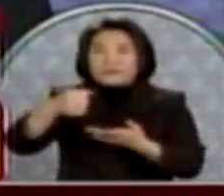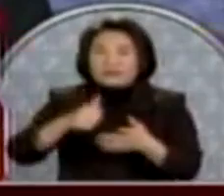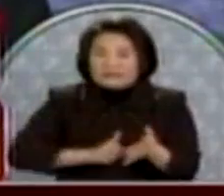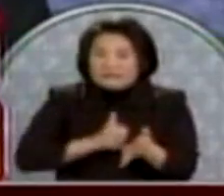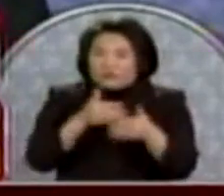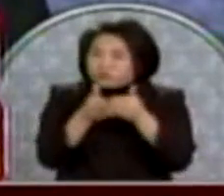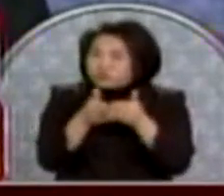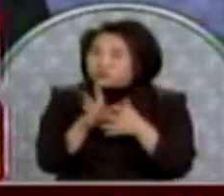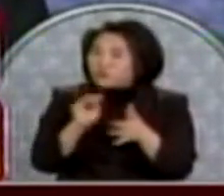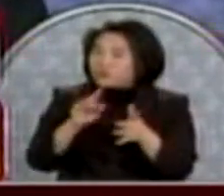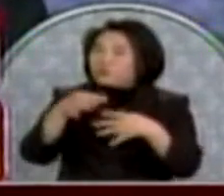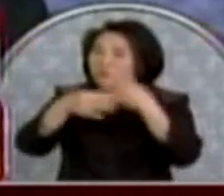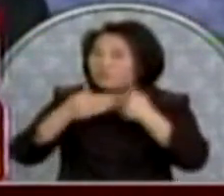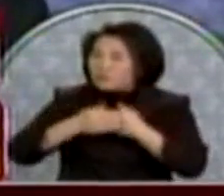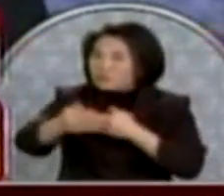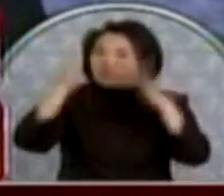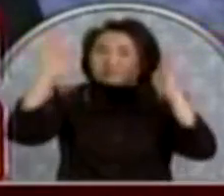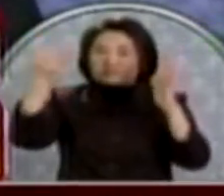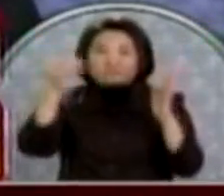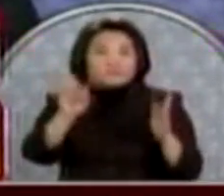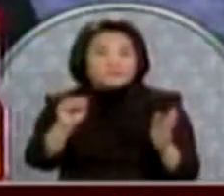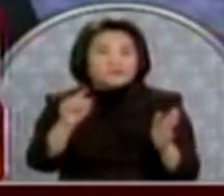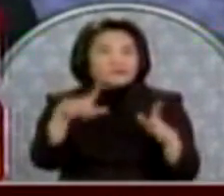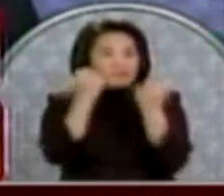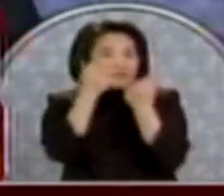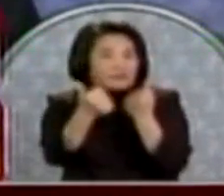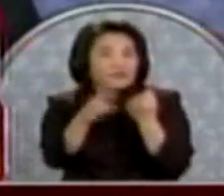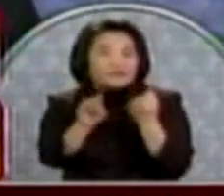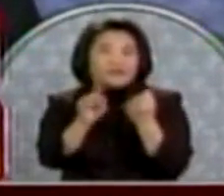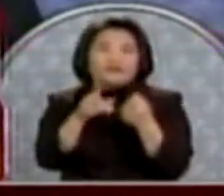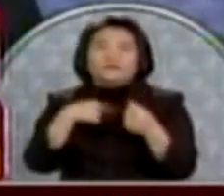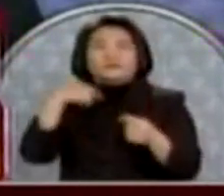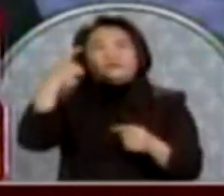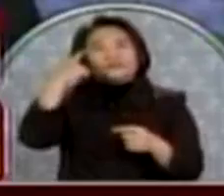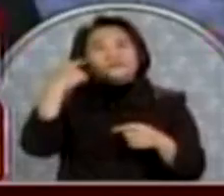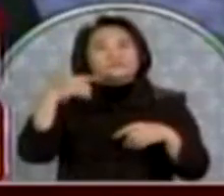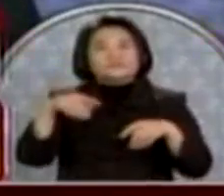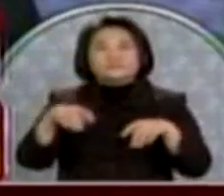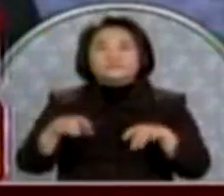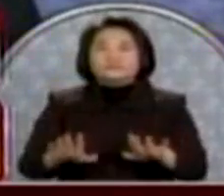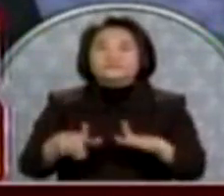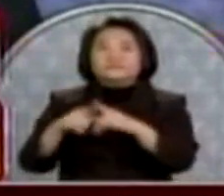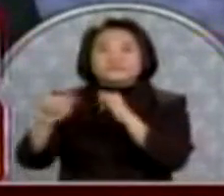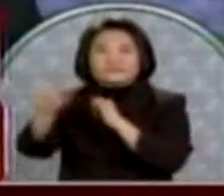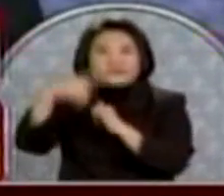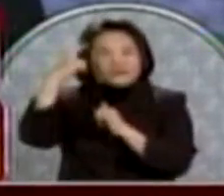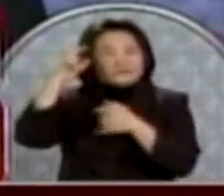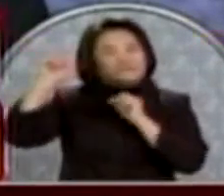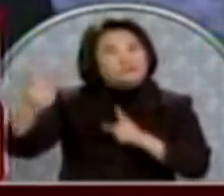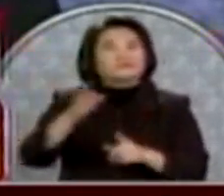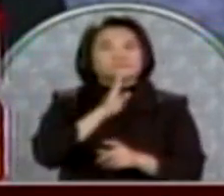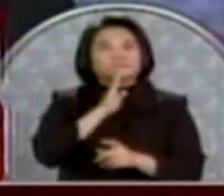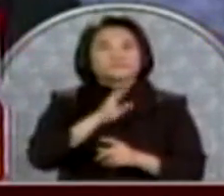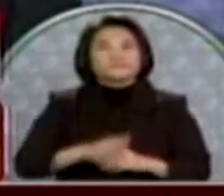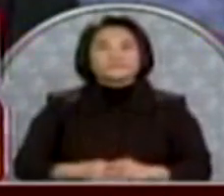这些需要，程序上面合不合正义，这个在执行层面上确实有跟这个人民有很大